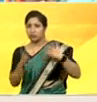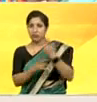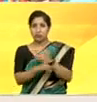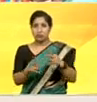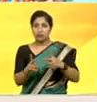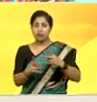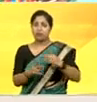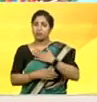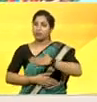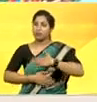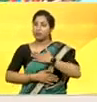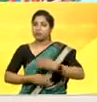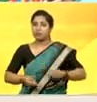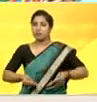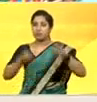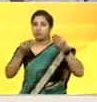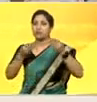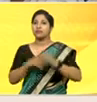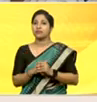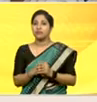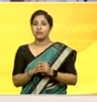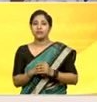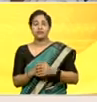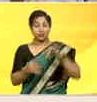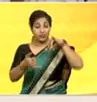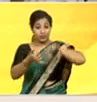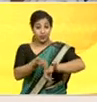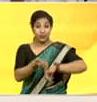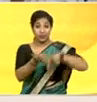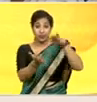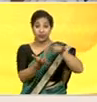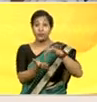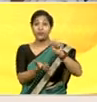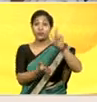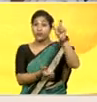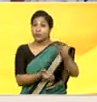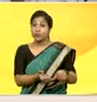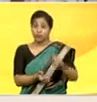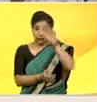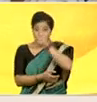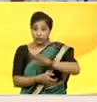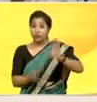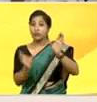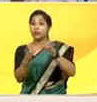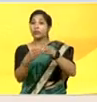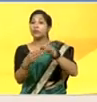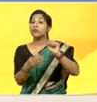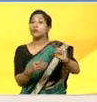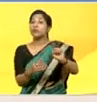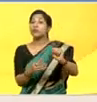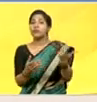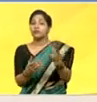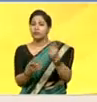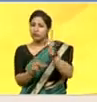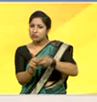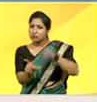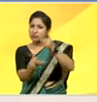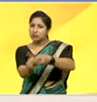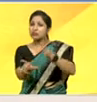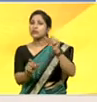के साथ सेलिब्रेट किया। सूरीनाम में हिंदुस्तानी समुदाय हर